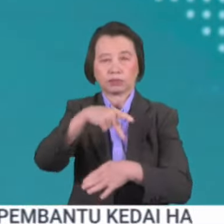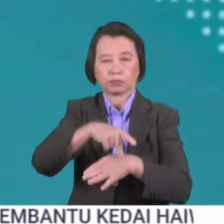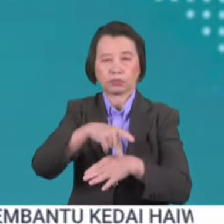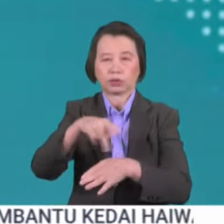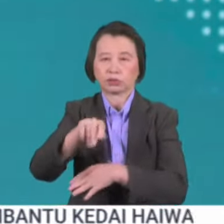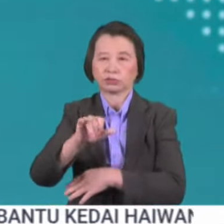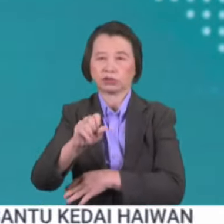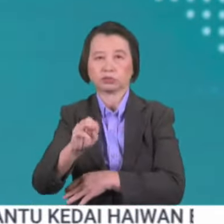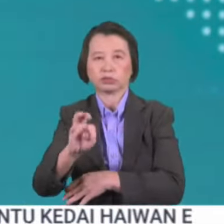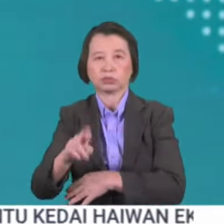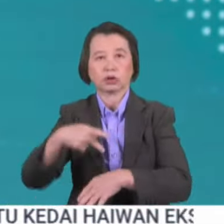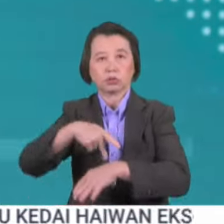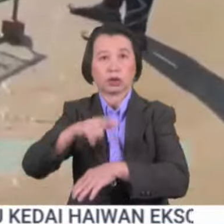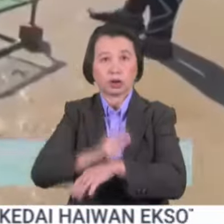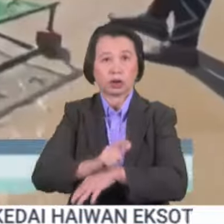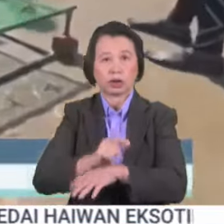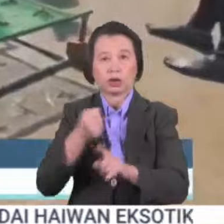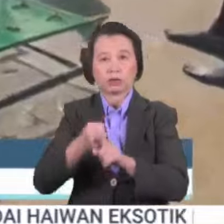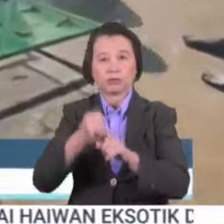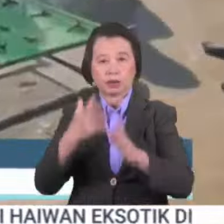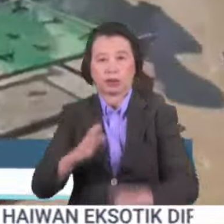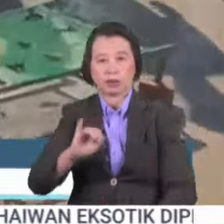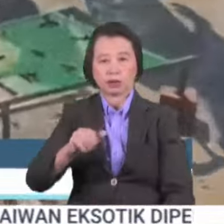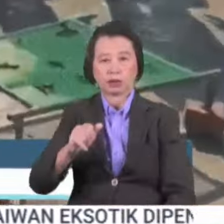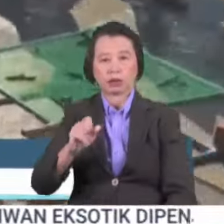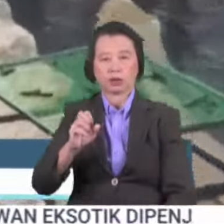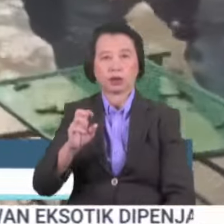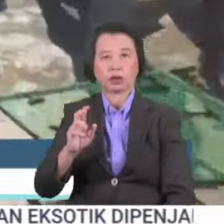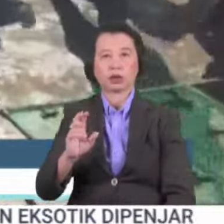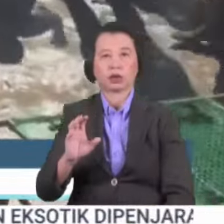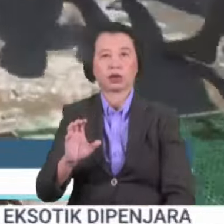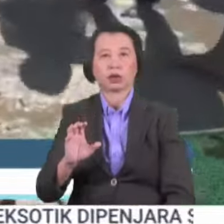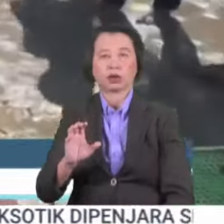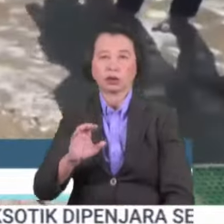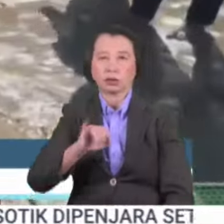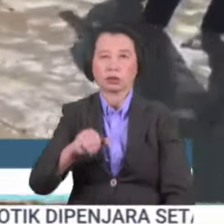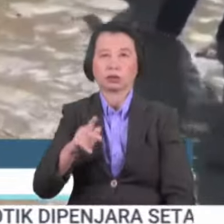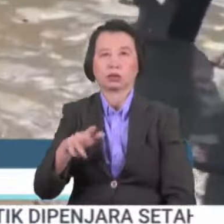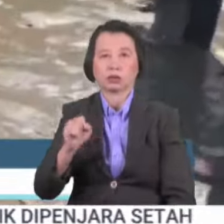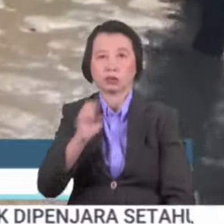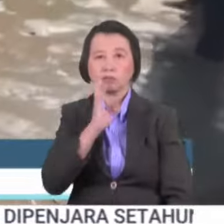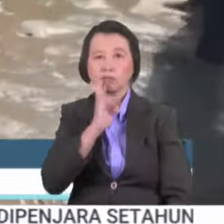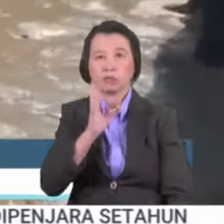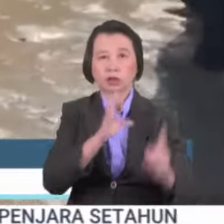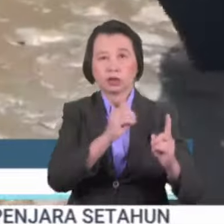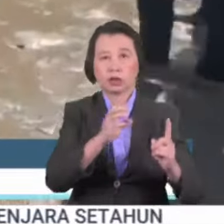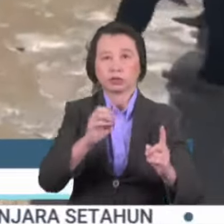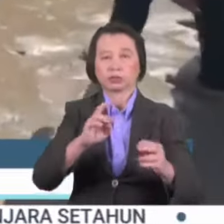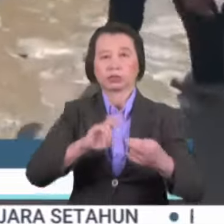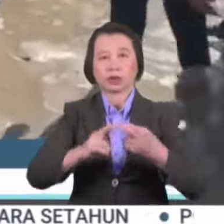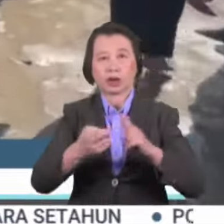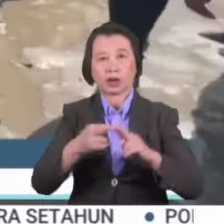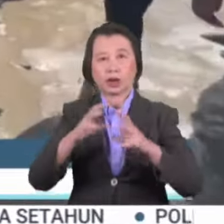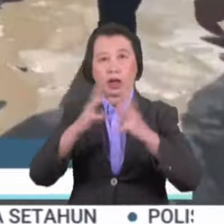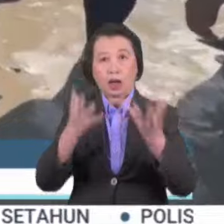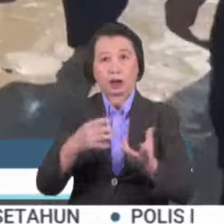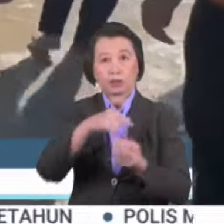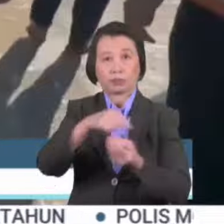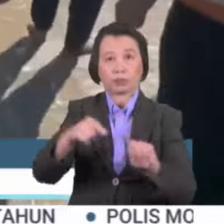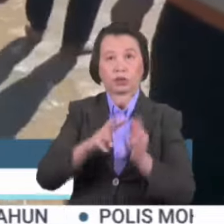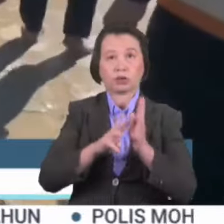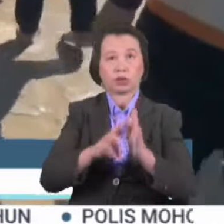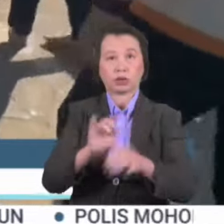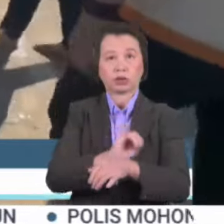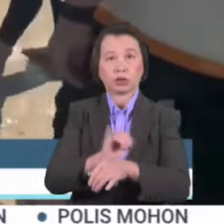Langkawi. Pengarah JAS Kedah, Sharifah Zakiah Said Sahab berkata, 100 rakan alam sekitar terdiri daripada wakil